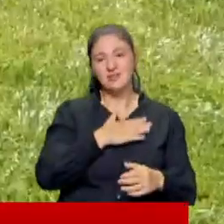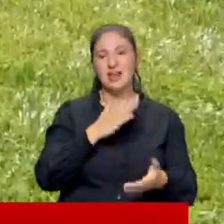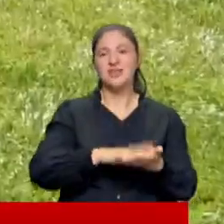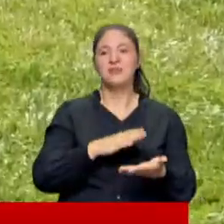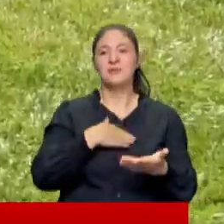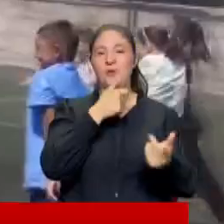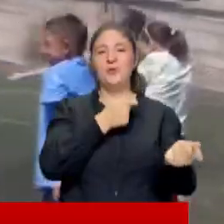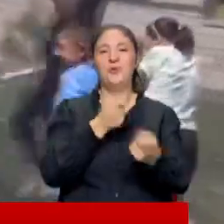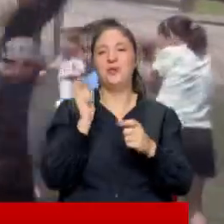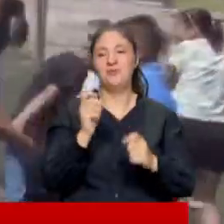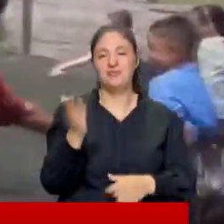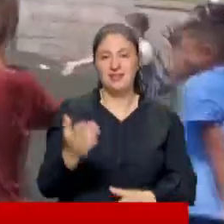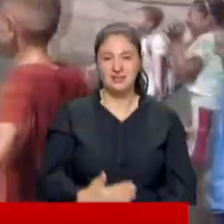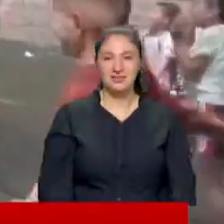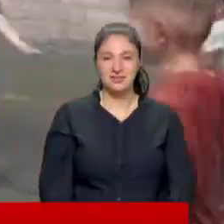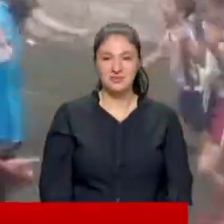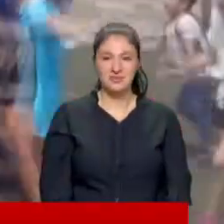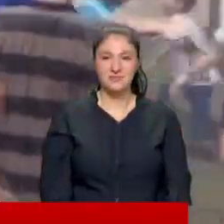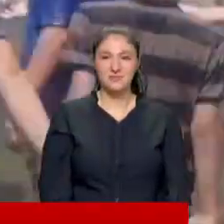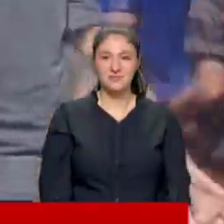Bizi bir güzel serinlettiler.